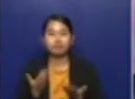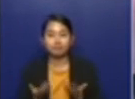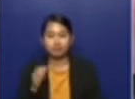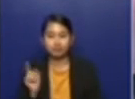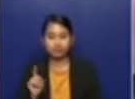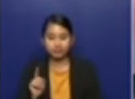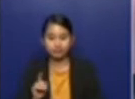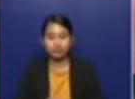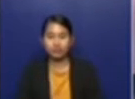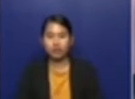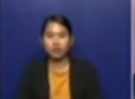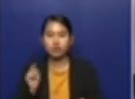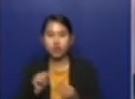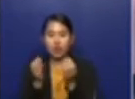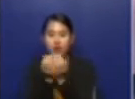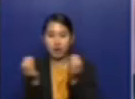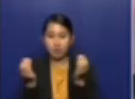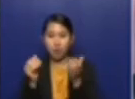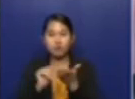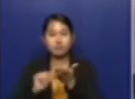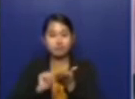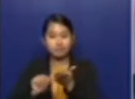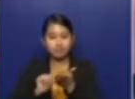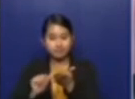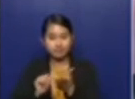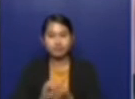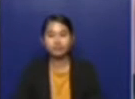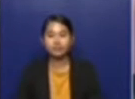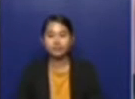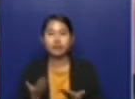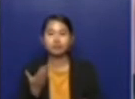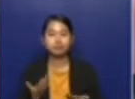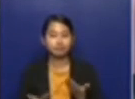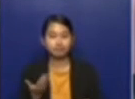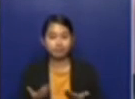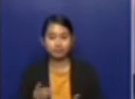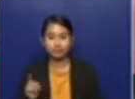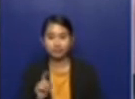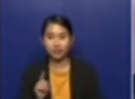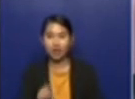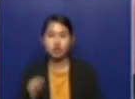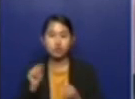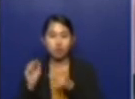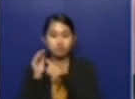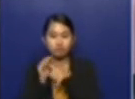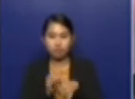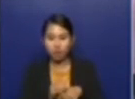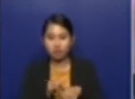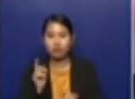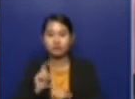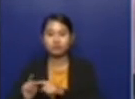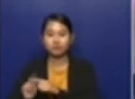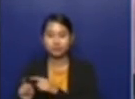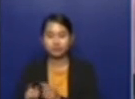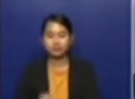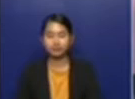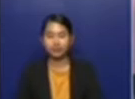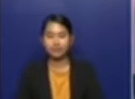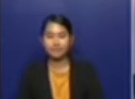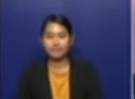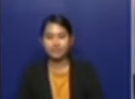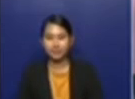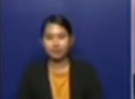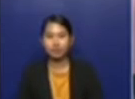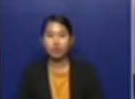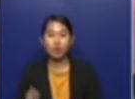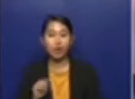เรื่องของการแก้ไขรัฐธรรมนูญหรือเรื่องของการคุกคามตามที่เขาแสดง